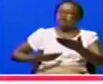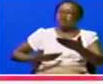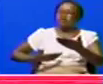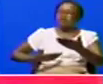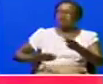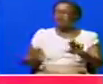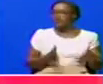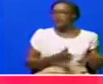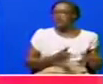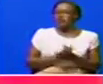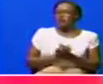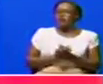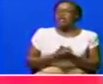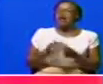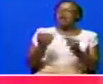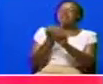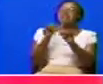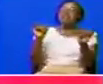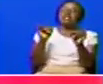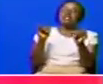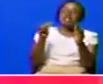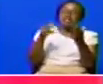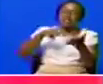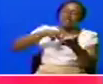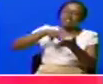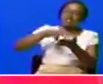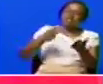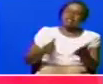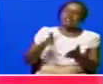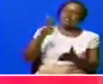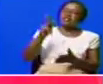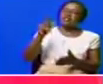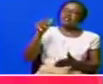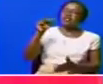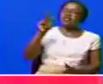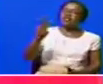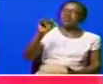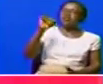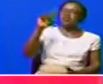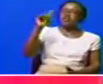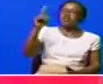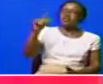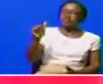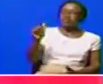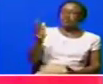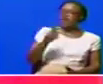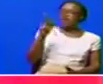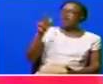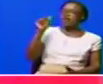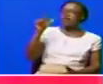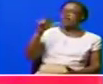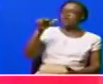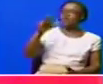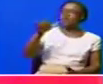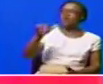Kwingineko, mwaniaji huru kwa tiketi ya mwaniaji huru Japheth Kavinga Kaluyu amekubali kushindwa kwenye uchaguzi wa hapo